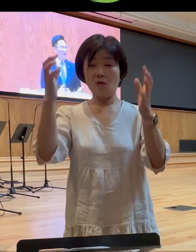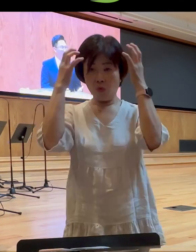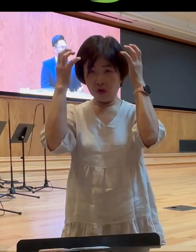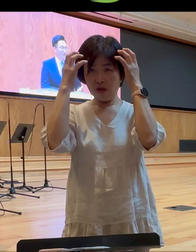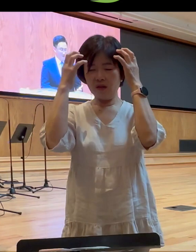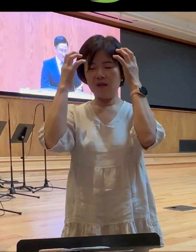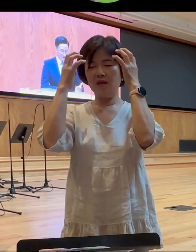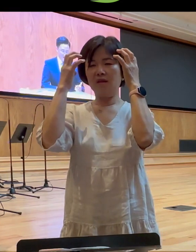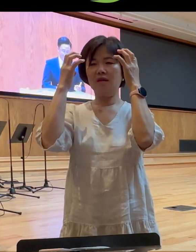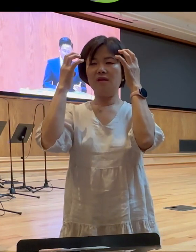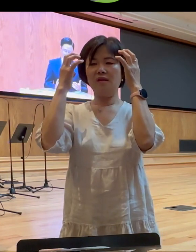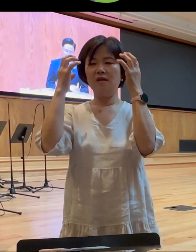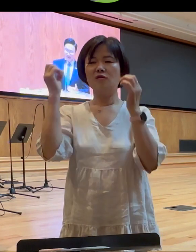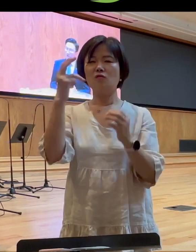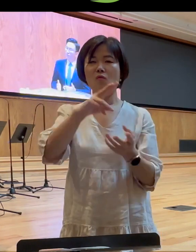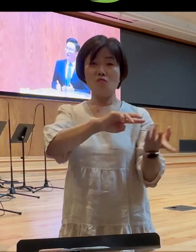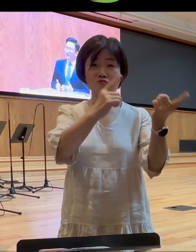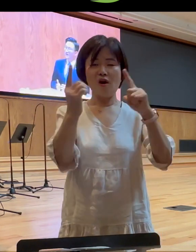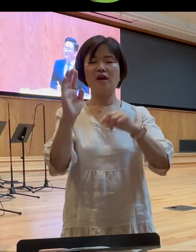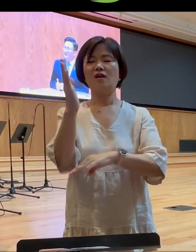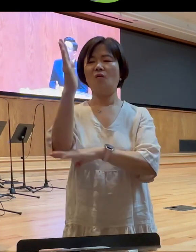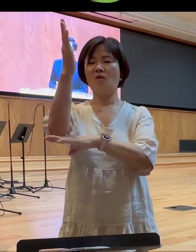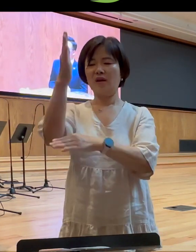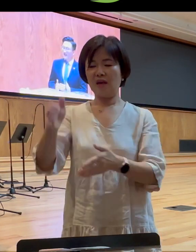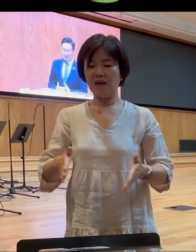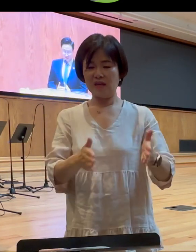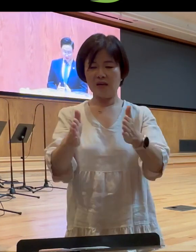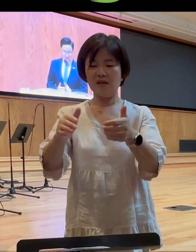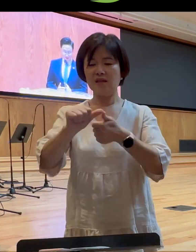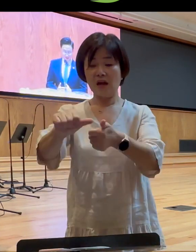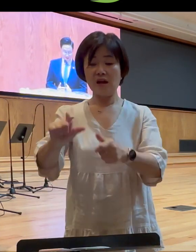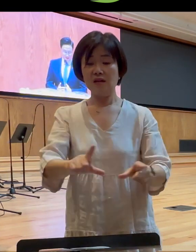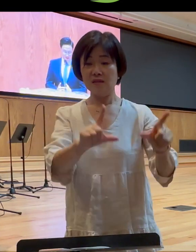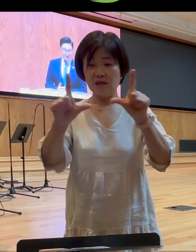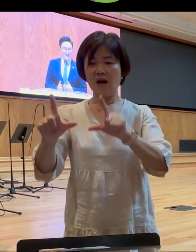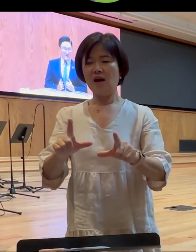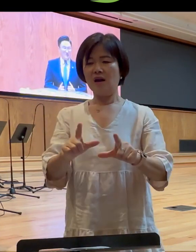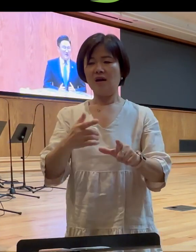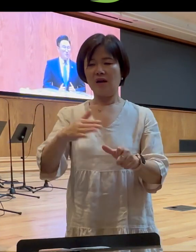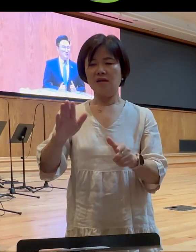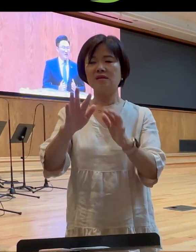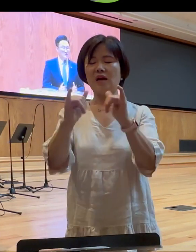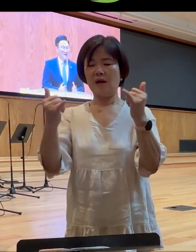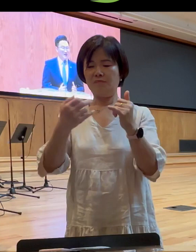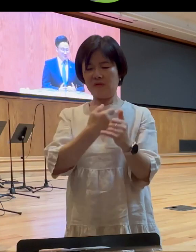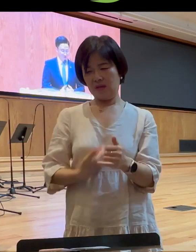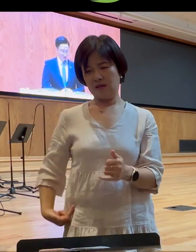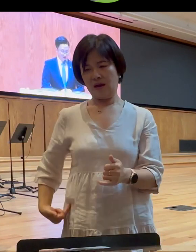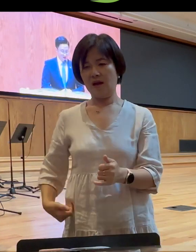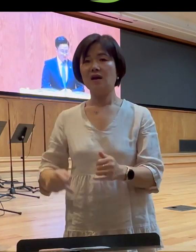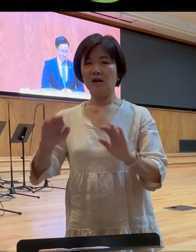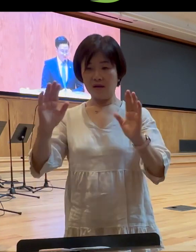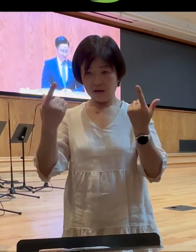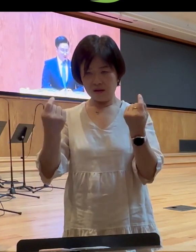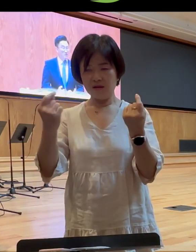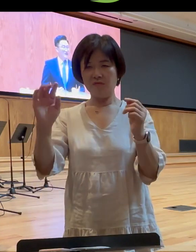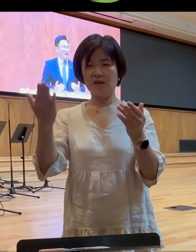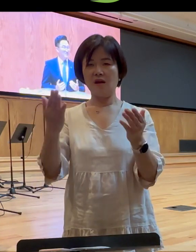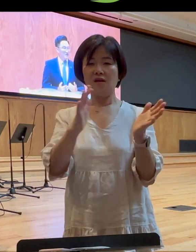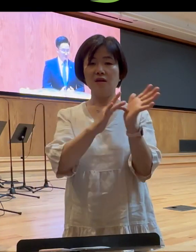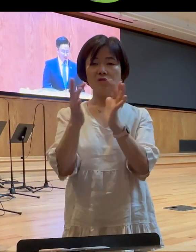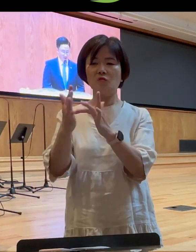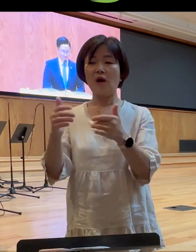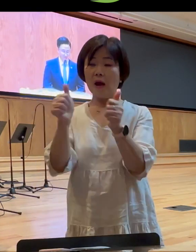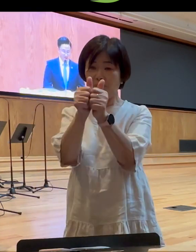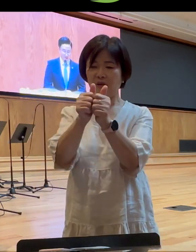고난과 부활의 영광의 길을 따라 살아가는 사람이 바로 제자입니다. 예수님과 함께